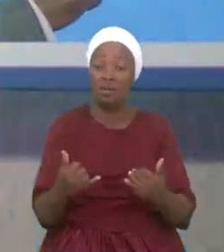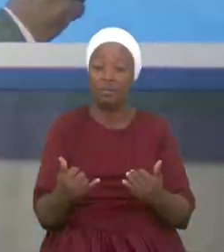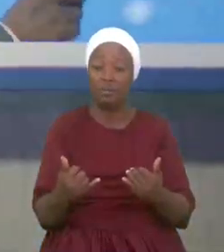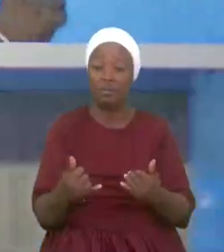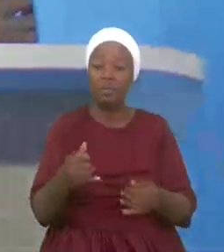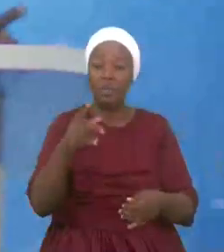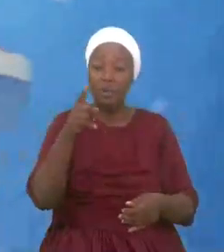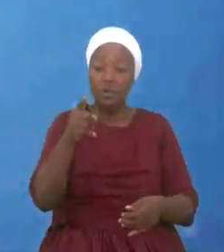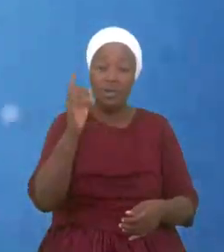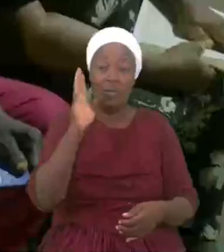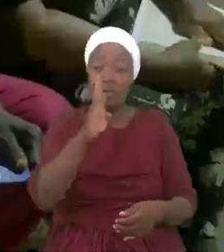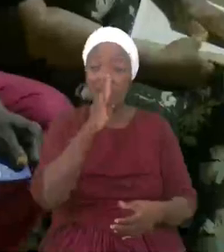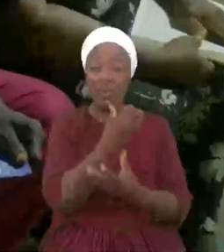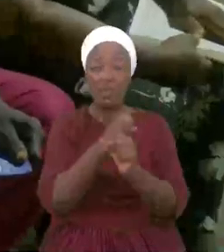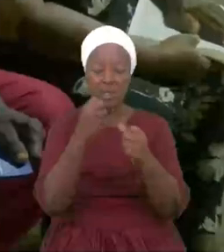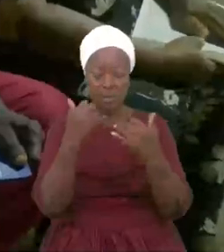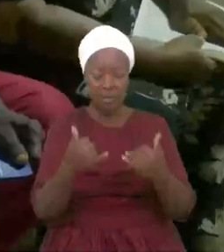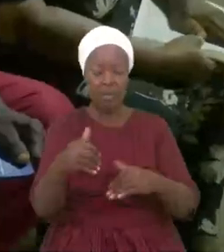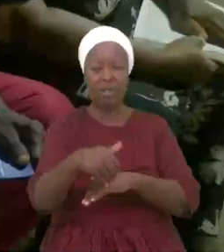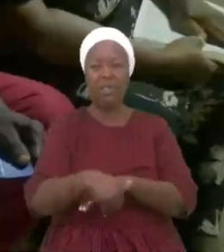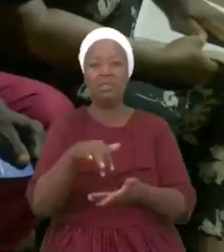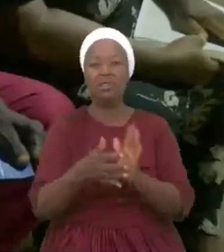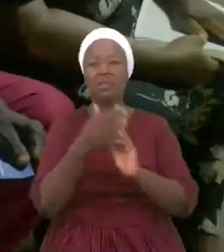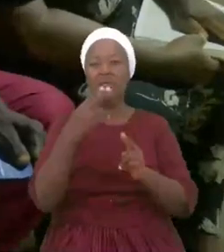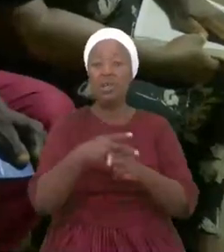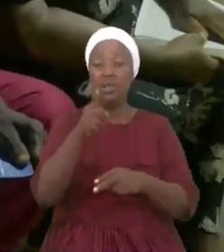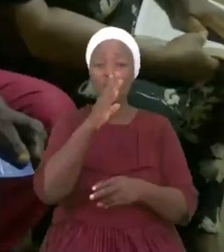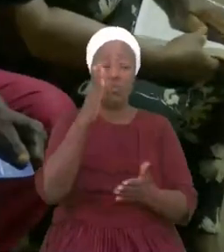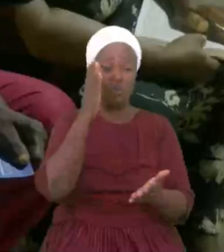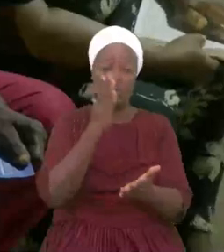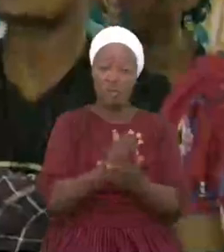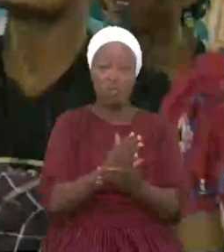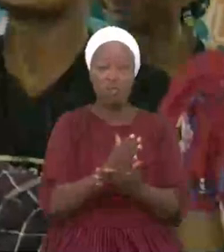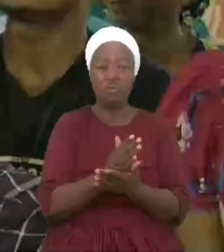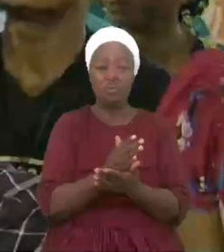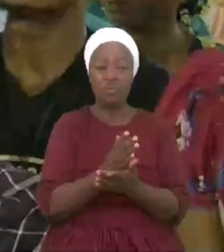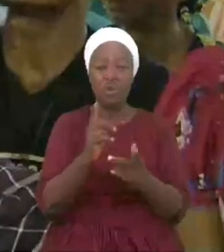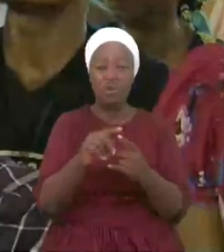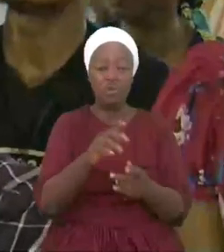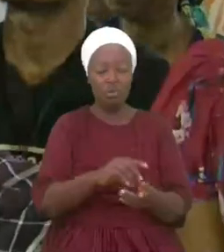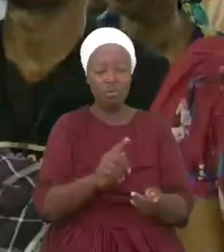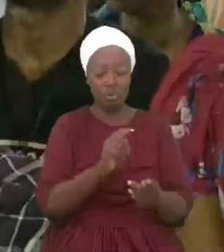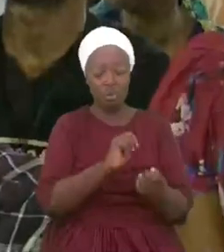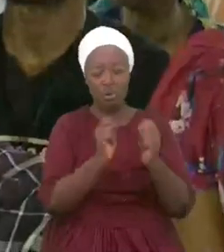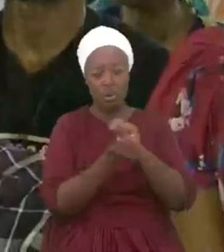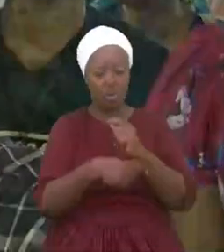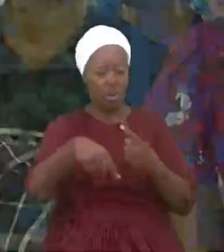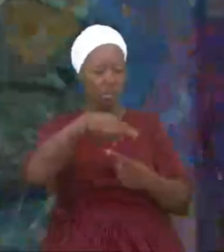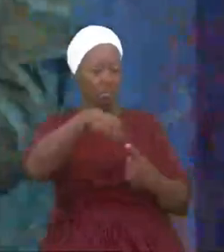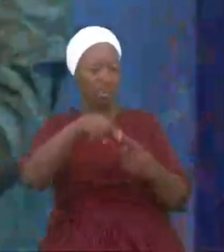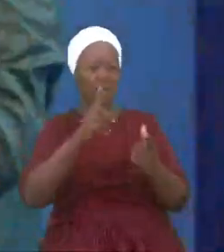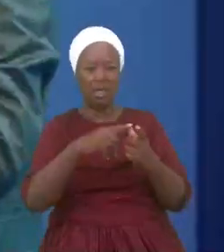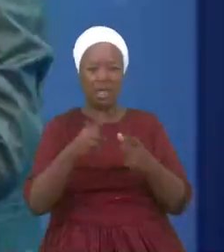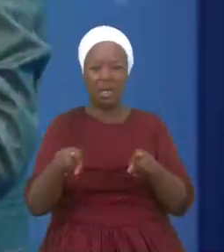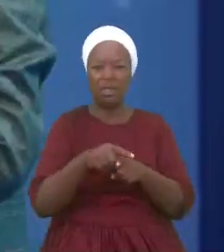les attaques sataniques sont après toi maintenant tu seras racheté ce jour cela va